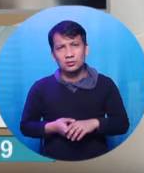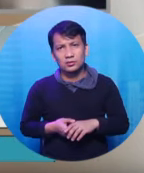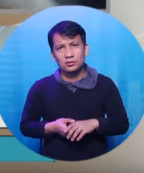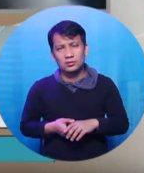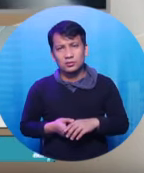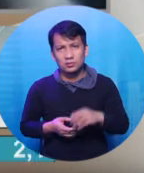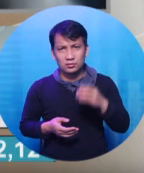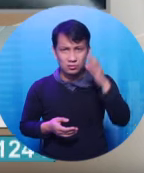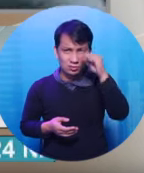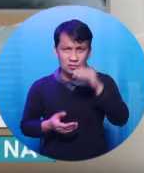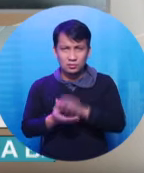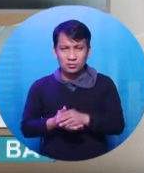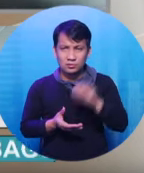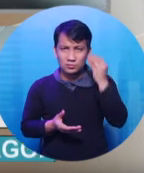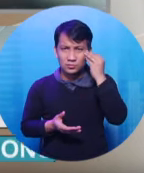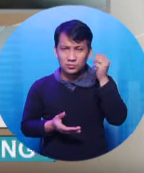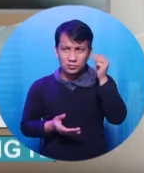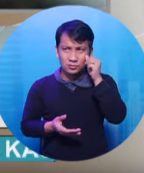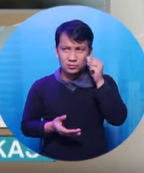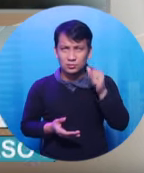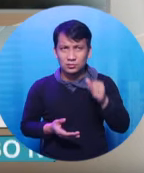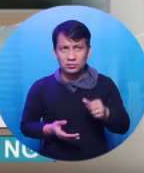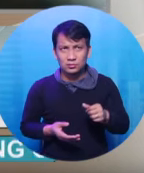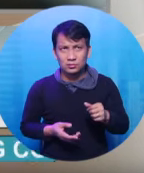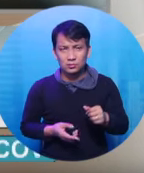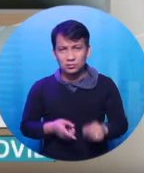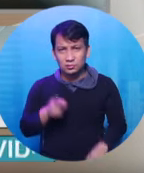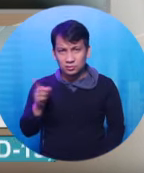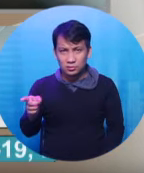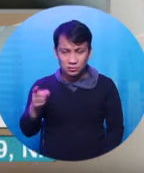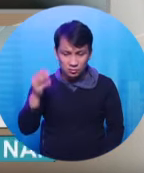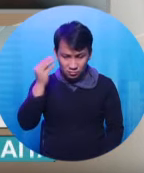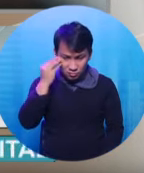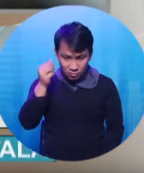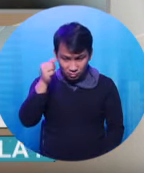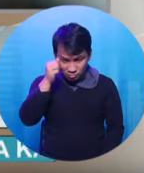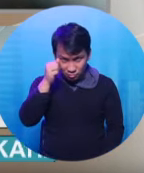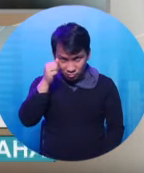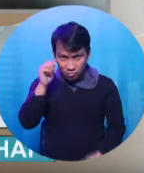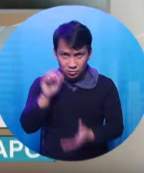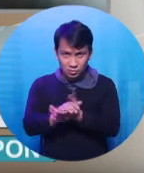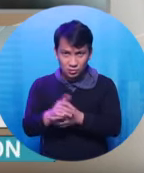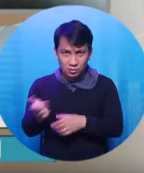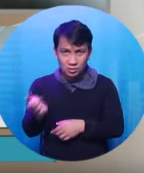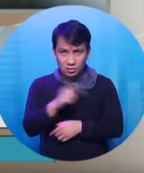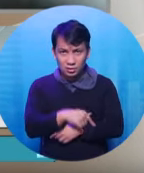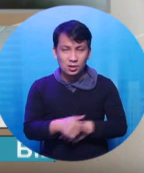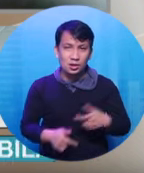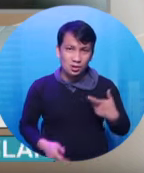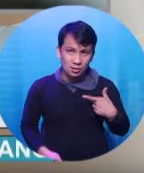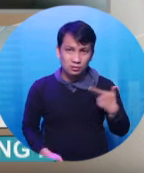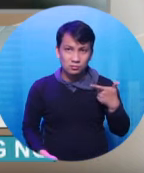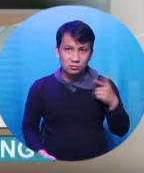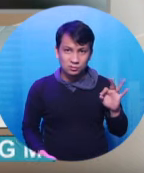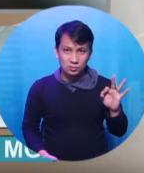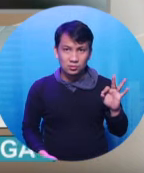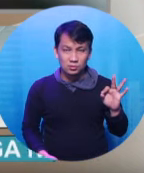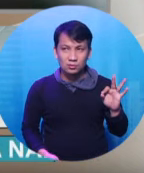Mark Anthony. Teka muna, merong asawa, itong si Mark, at meron pang